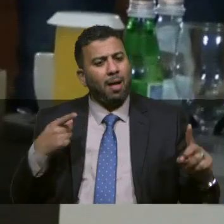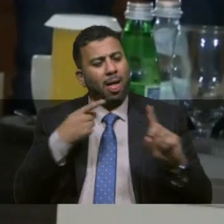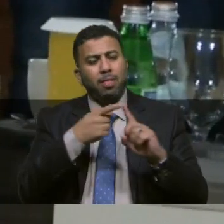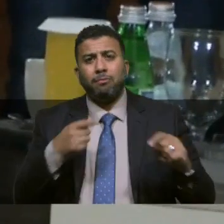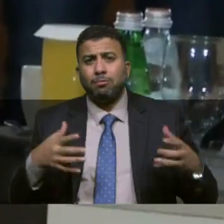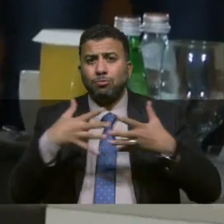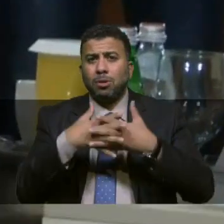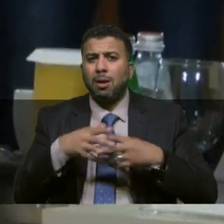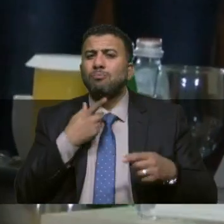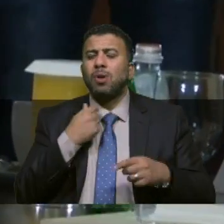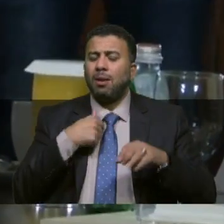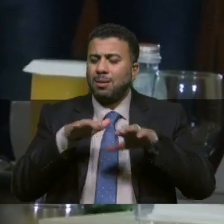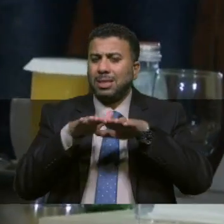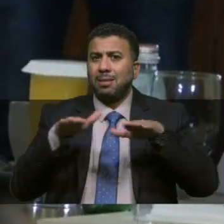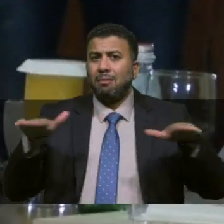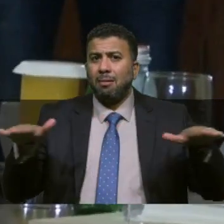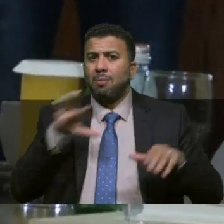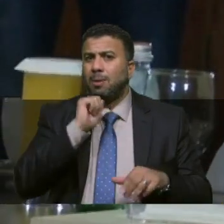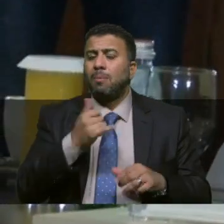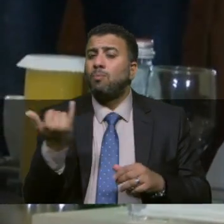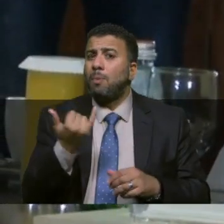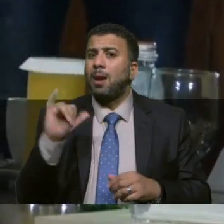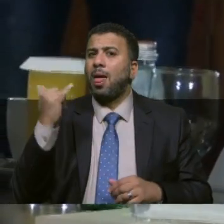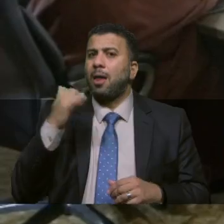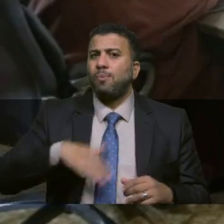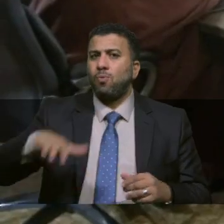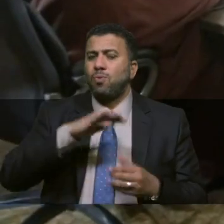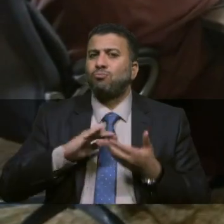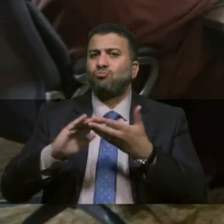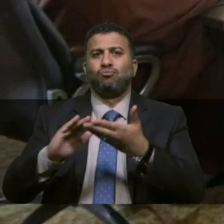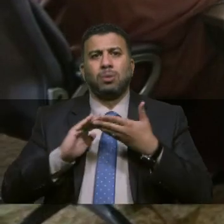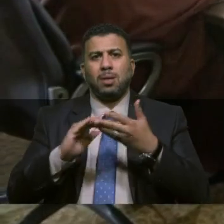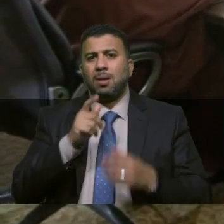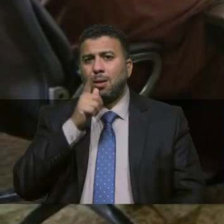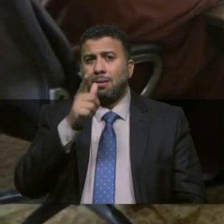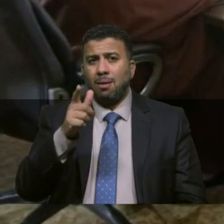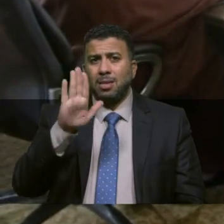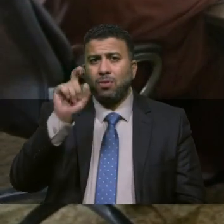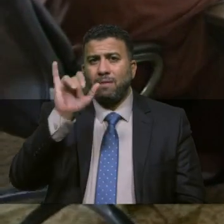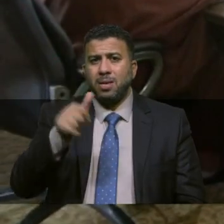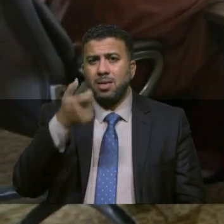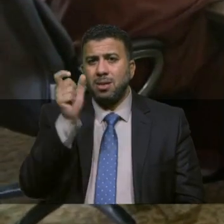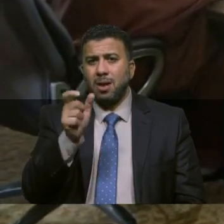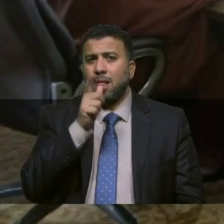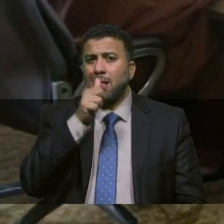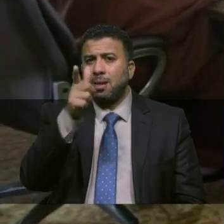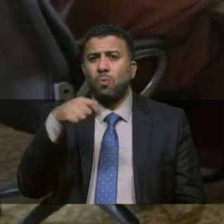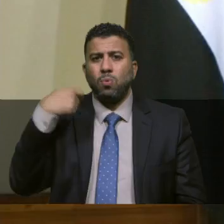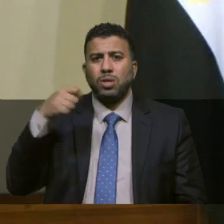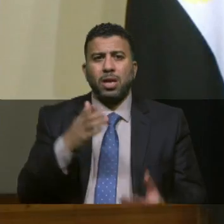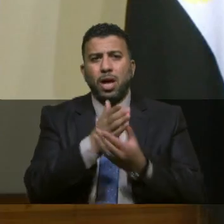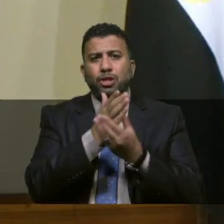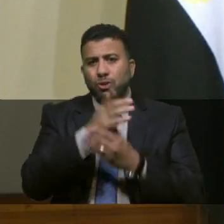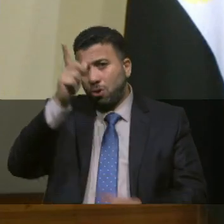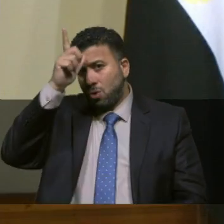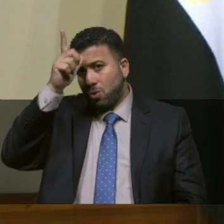تحقيق الأمن والاستقرار خدمة للمصالح العربية. وقال سفيان القضاء الناطق الرسمي باسم وزارة